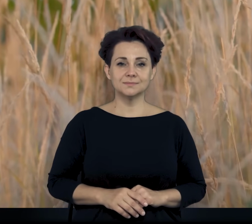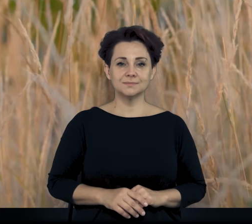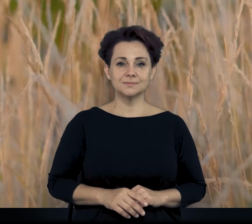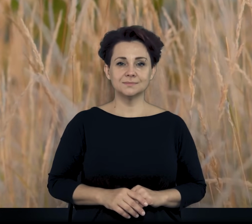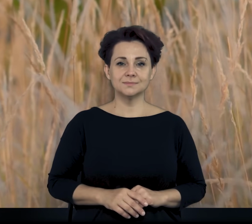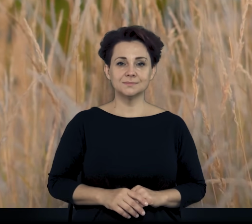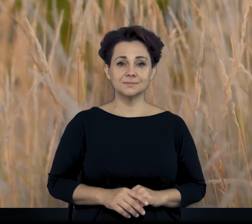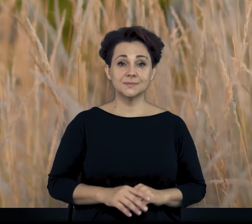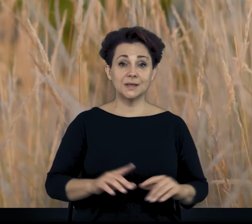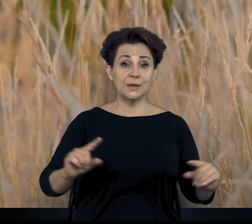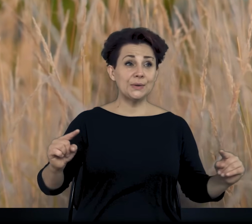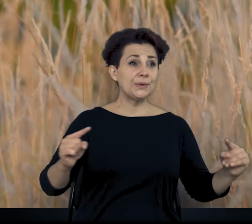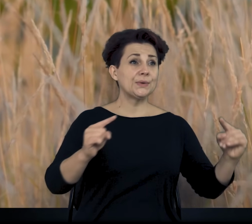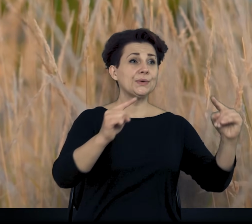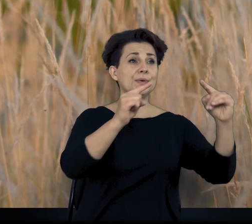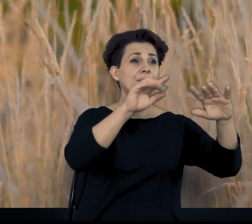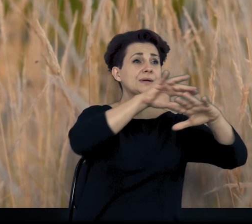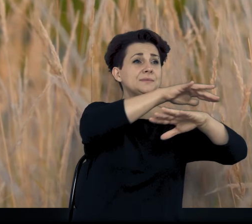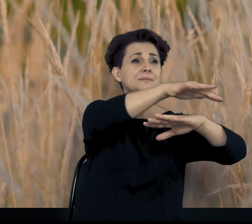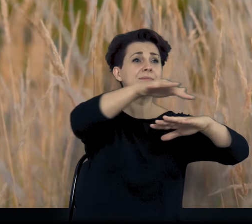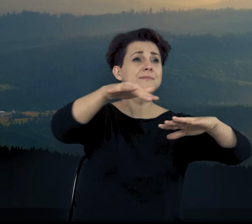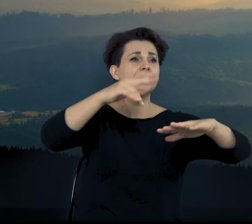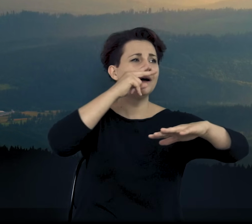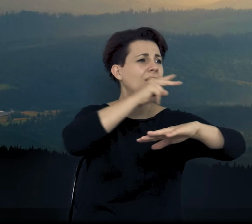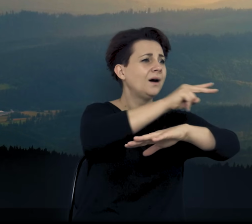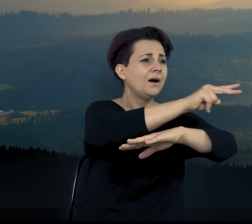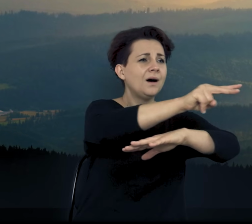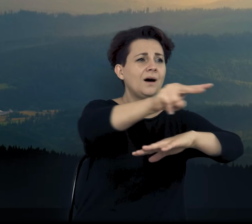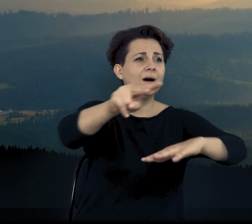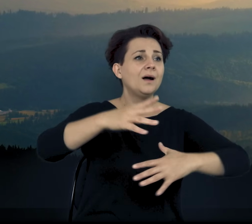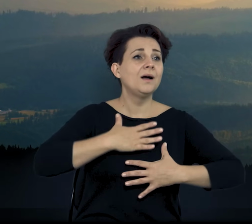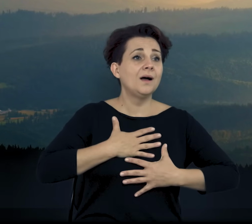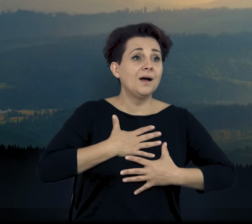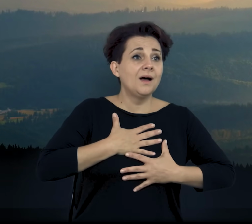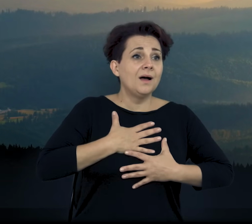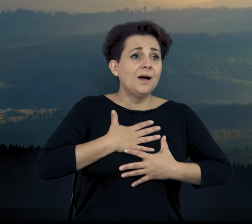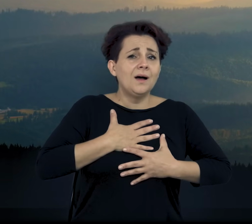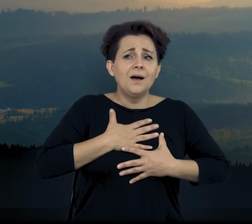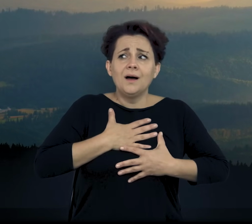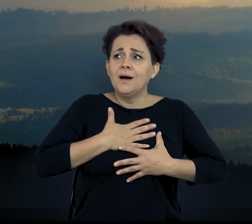Z grzbietu Babiej Góry roztacza się widok zapierający dech w piersiach.